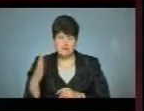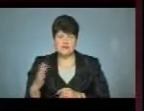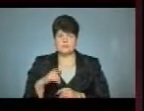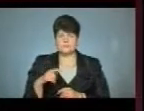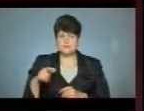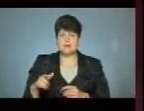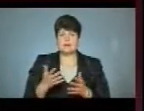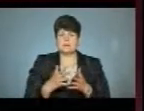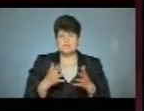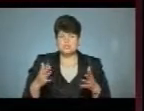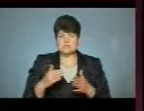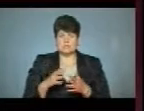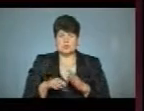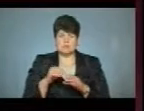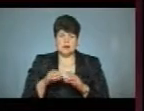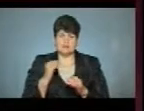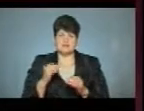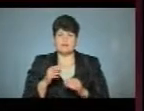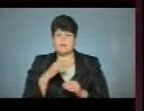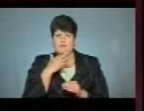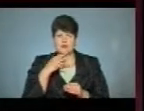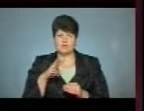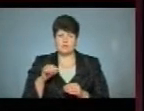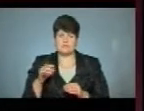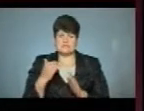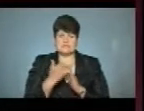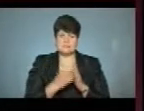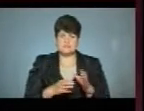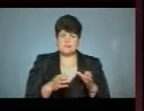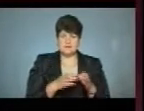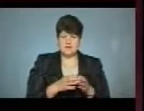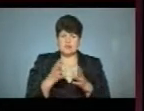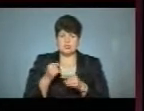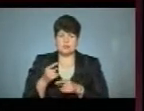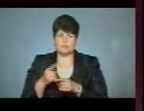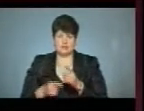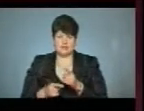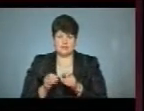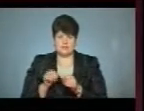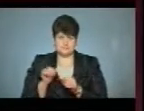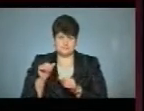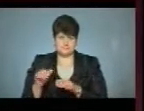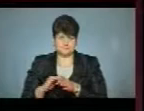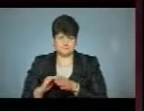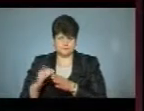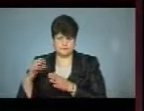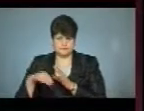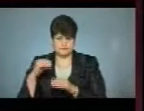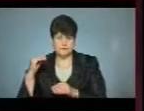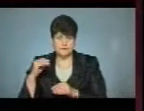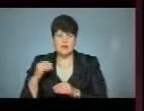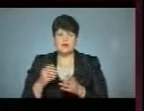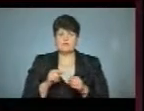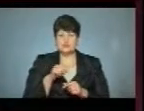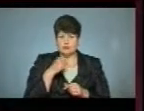депутатів обирається у багатомандатному виборчому окрузі за списками від партії, ще половина – за мажоритарною системою. Цього року обирали депутатів